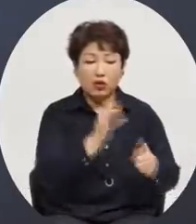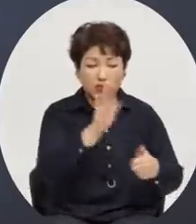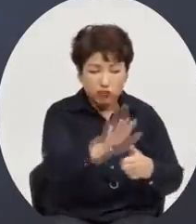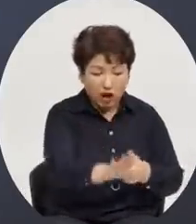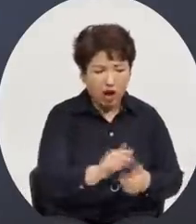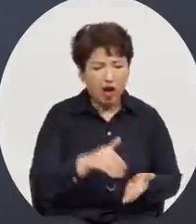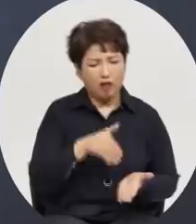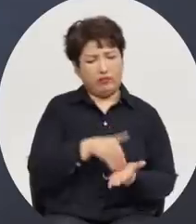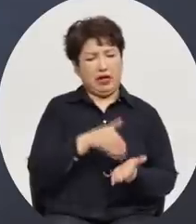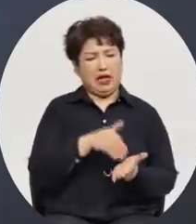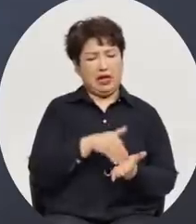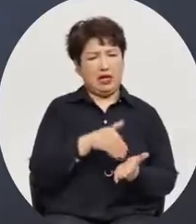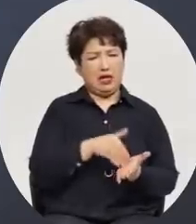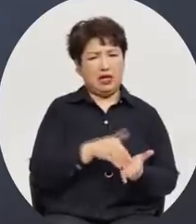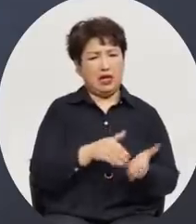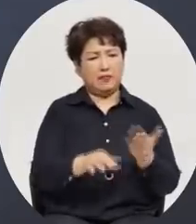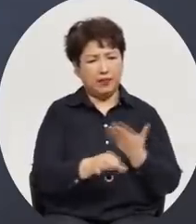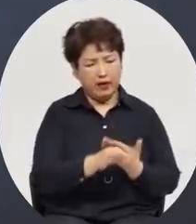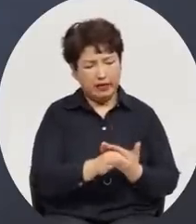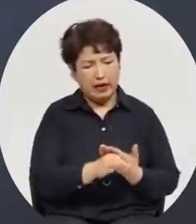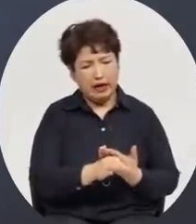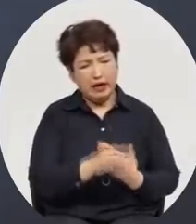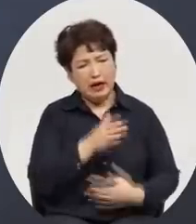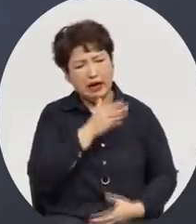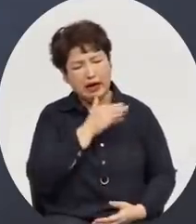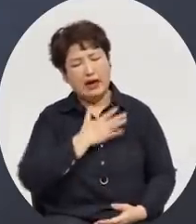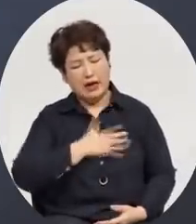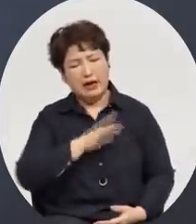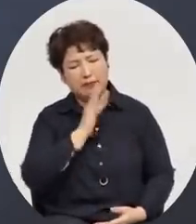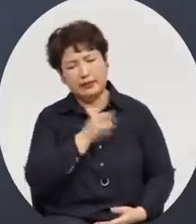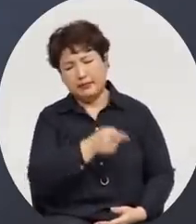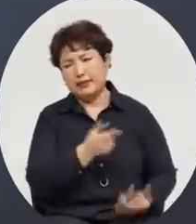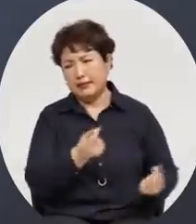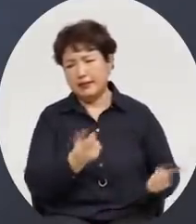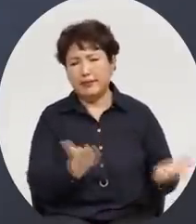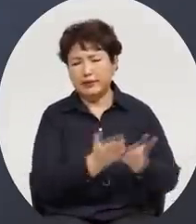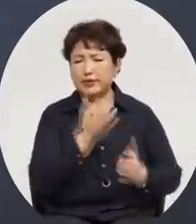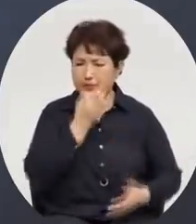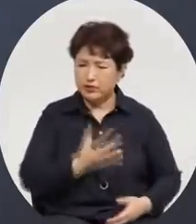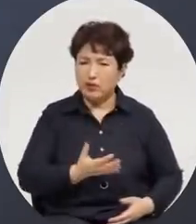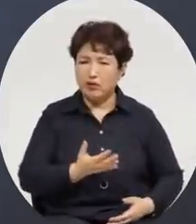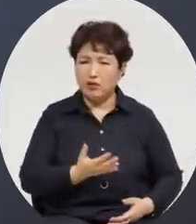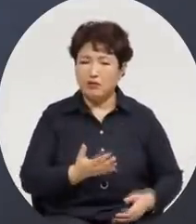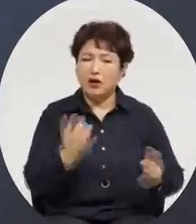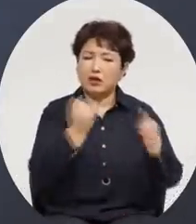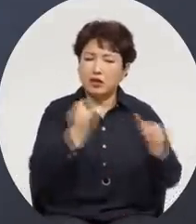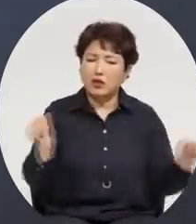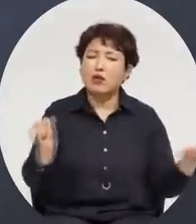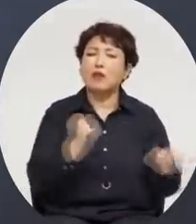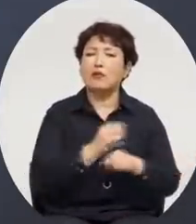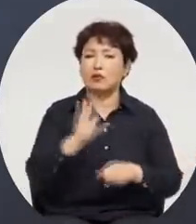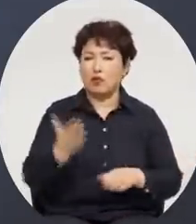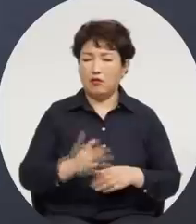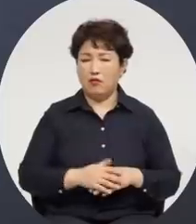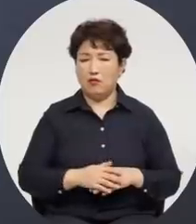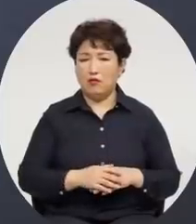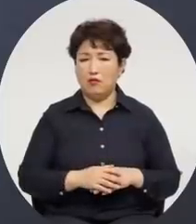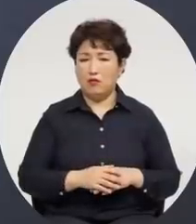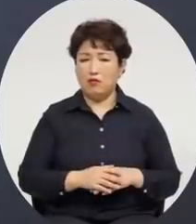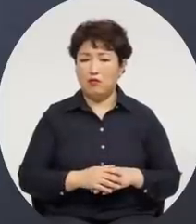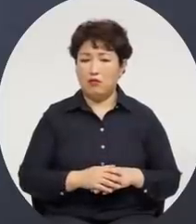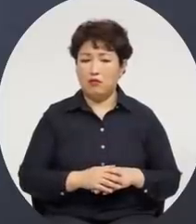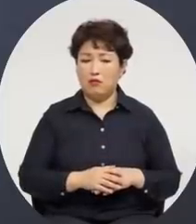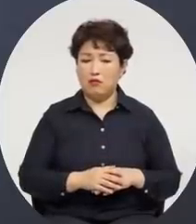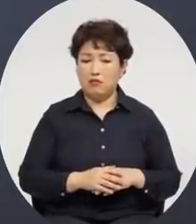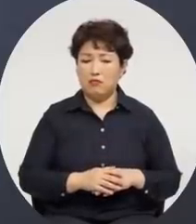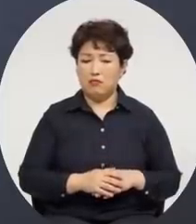하는 걸딱 알아서 끝장을 낼 수가 있다. 또 살려면 딱 그냥 내 생각이란 걸딱